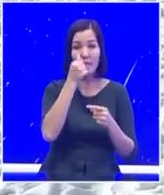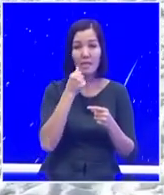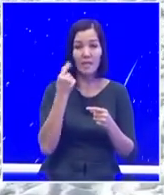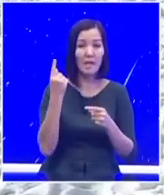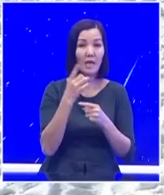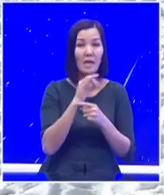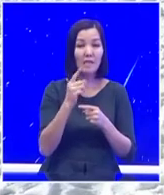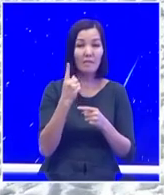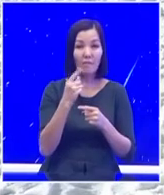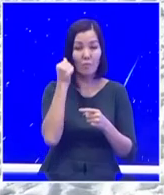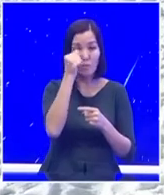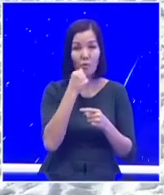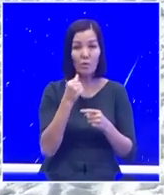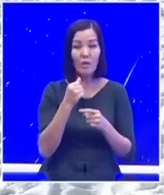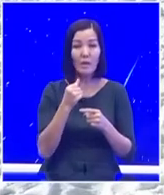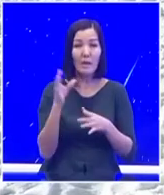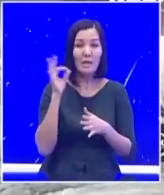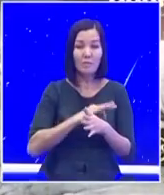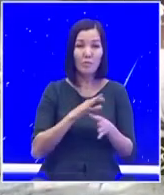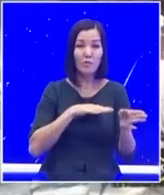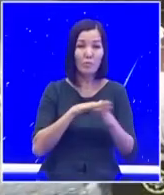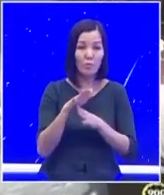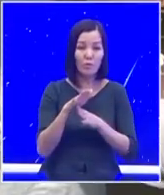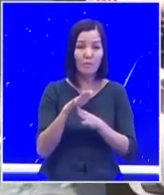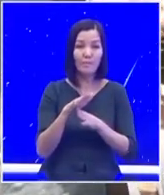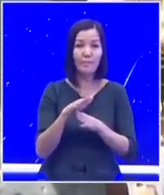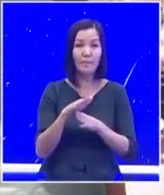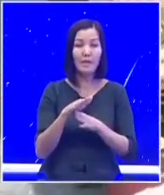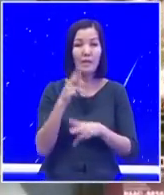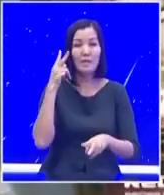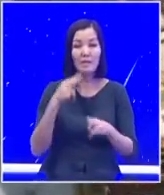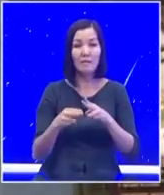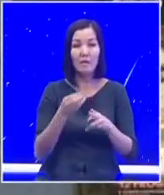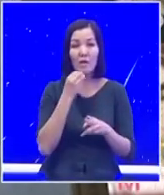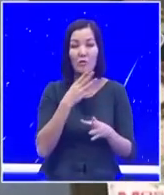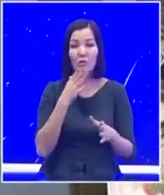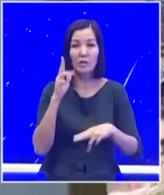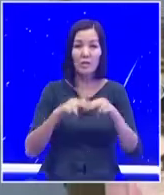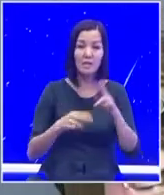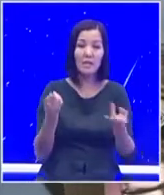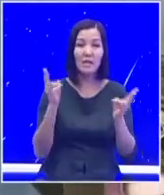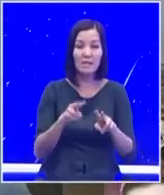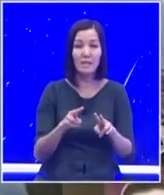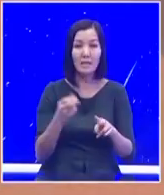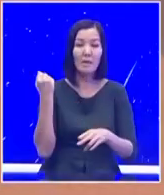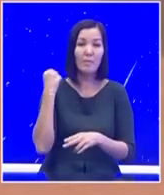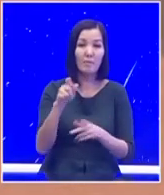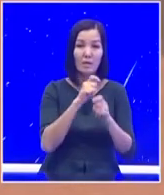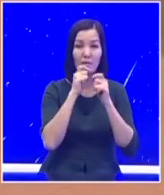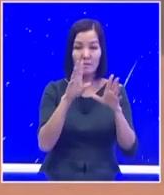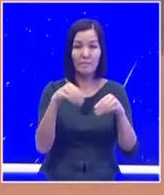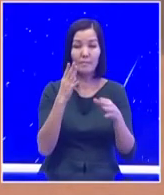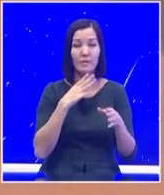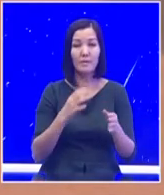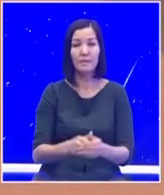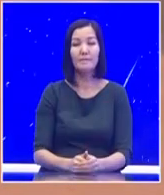то есть этот момент нужно использовать по полному. Мероприятие завершилось, а хорошее настроение осталось. Победивших наградили ценными